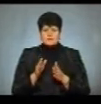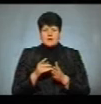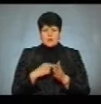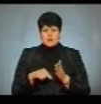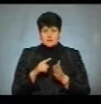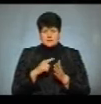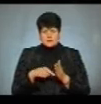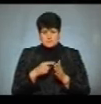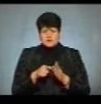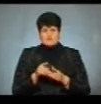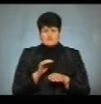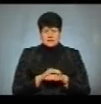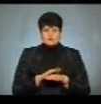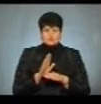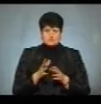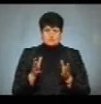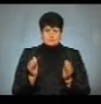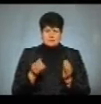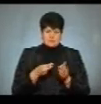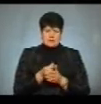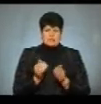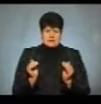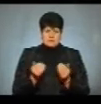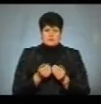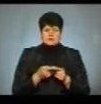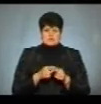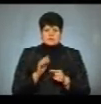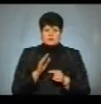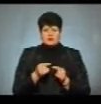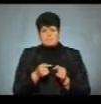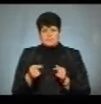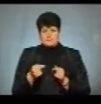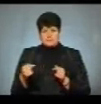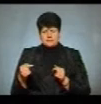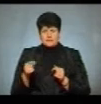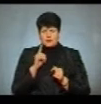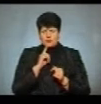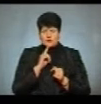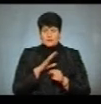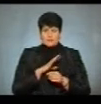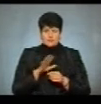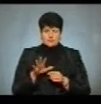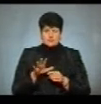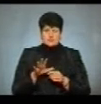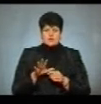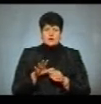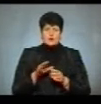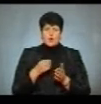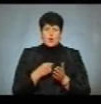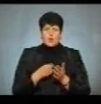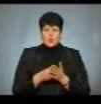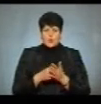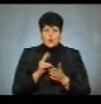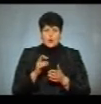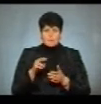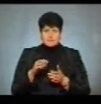підвальному приміщенні, їм буде фактично сплачуватись менше. Бо це буде фактично відніматися. Допоки не буде засобу комерційного обліку,